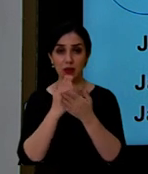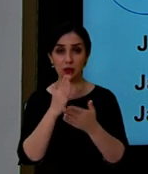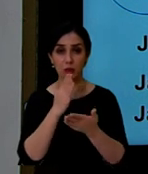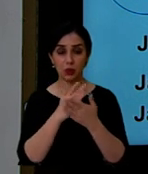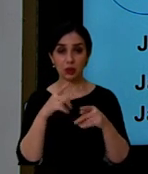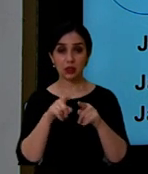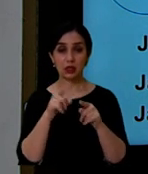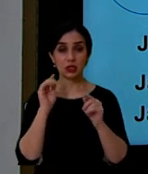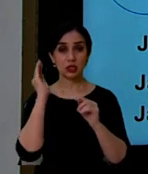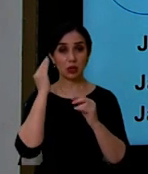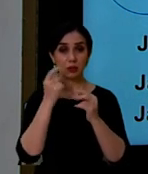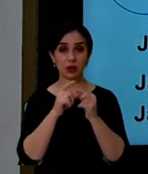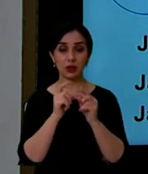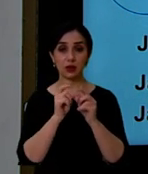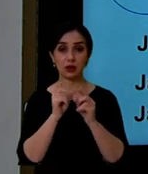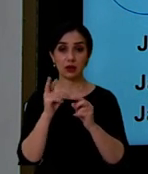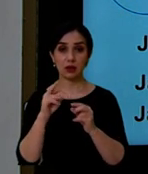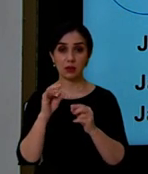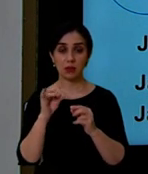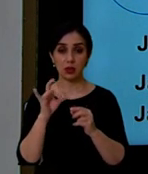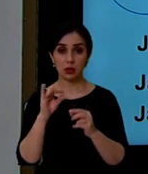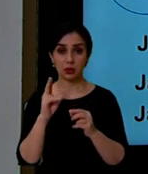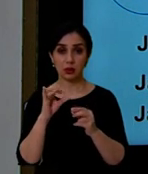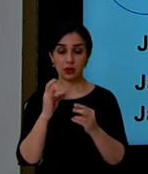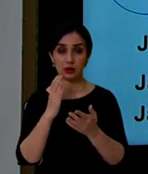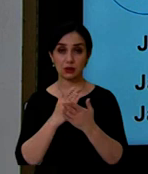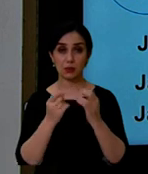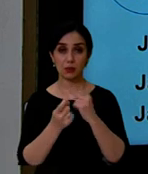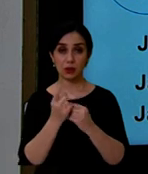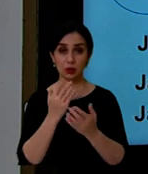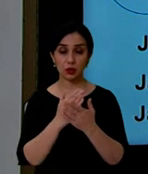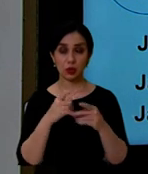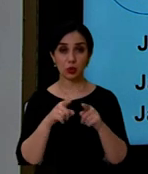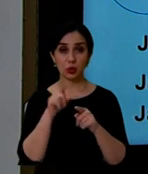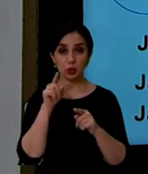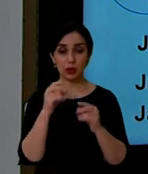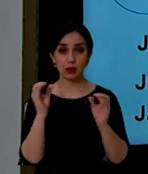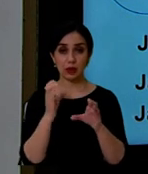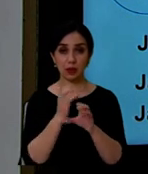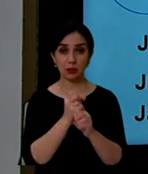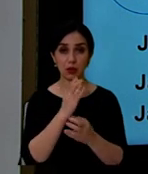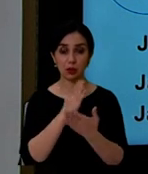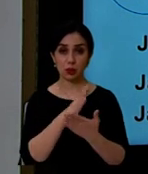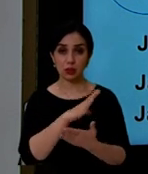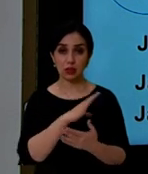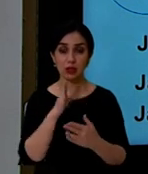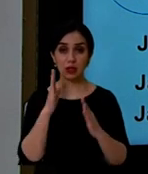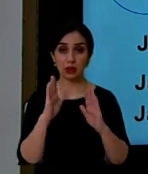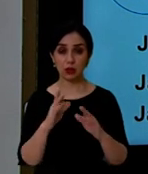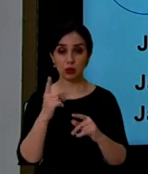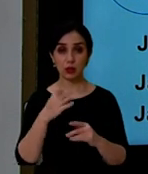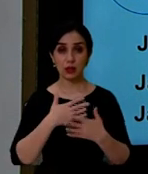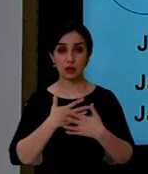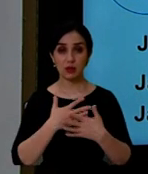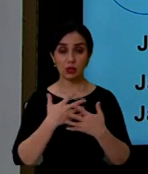jabra yaproqlari paydo bo'ladi. Baliqlarda jabra yoriqlarining soni kamaygan bo'lsa-da, lekin